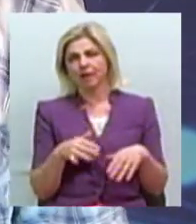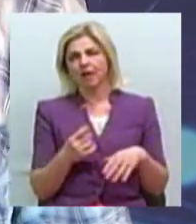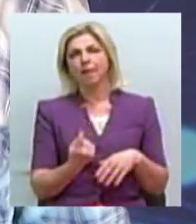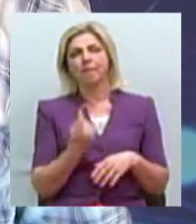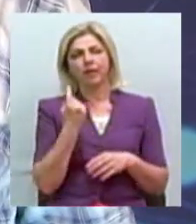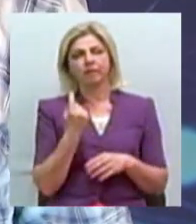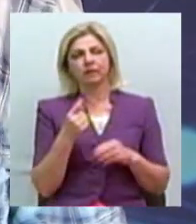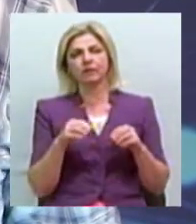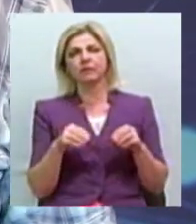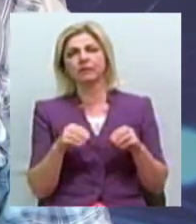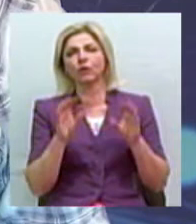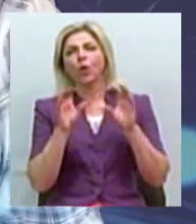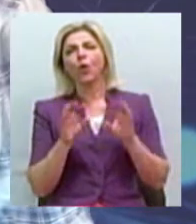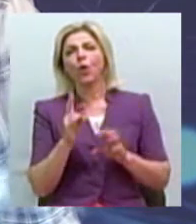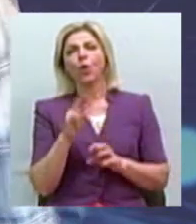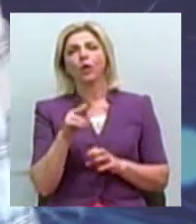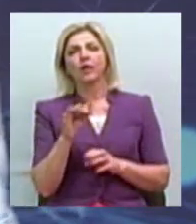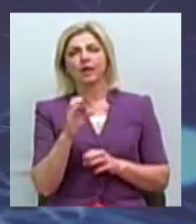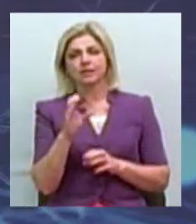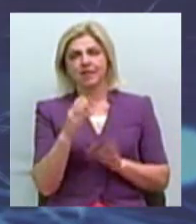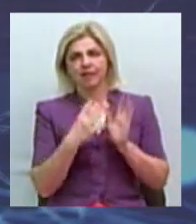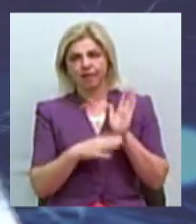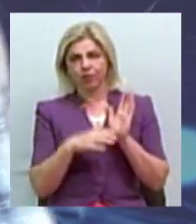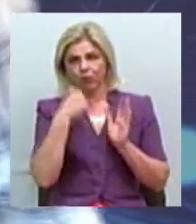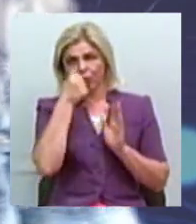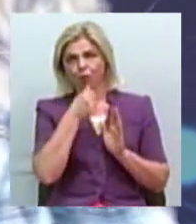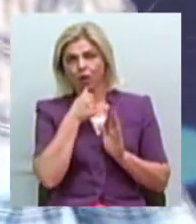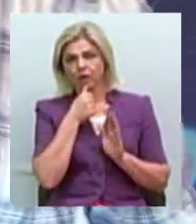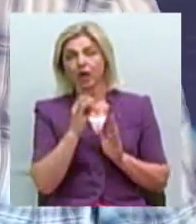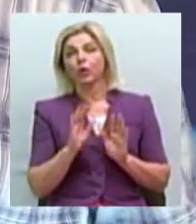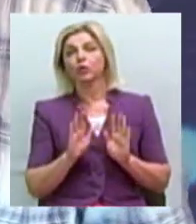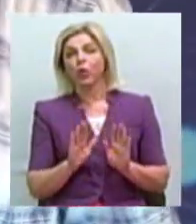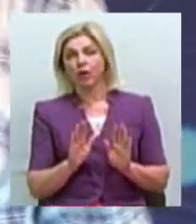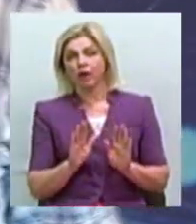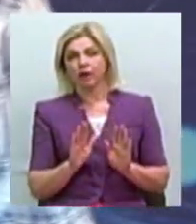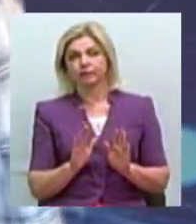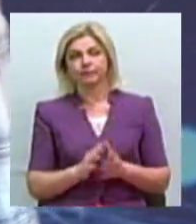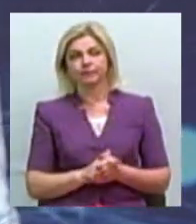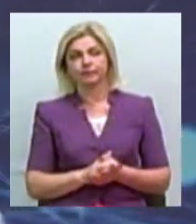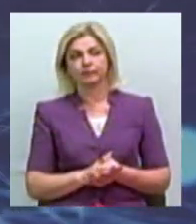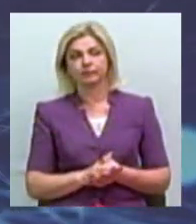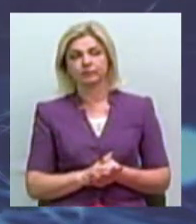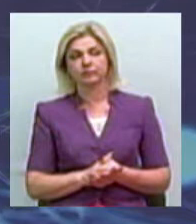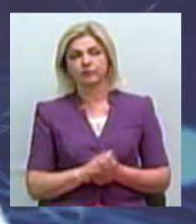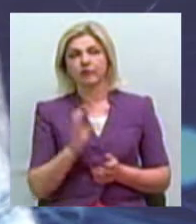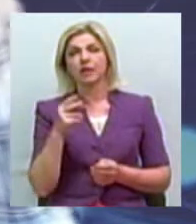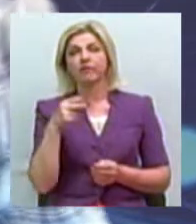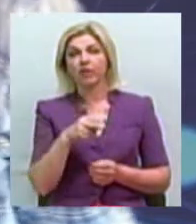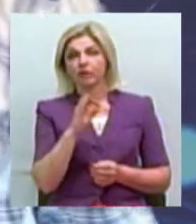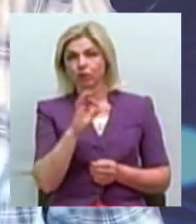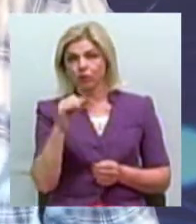первый земельный кодекс 90-го года. И только вот уже в 2000-м